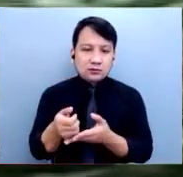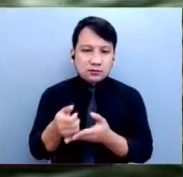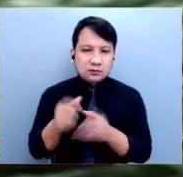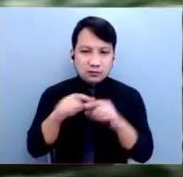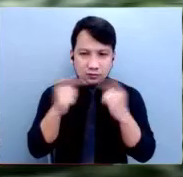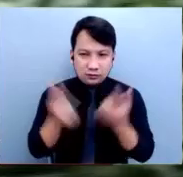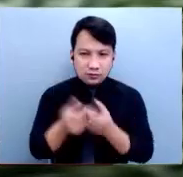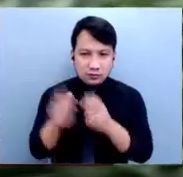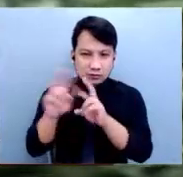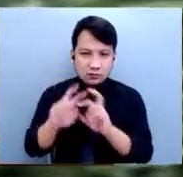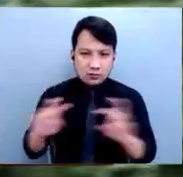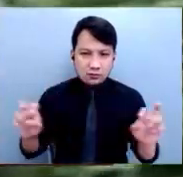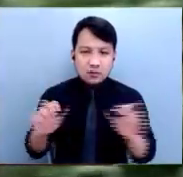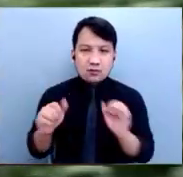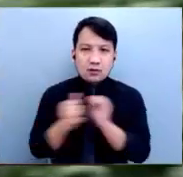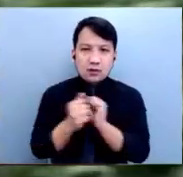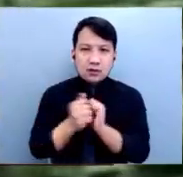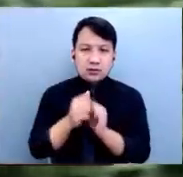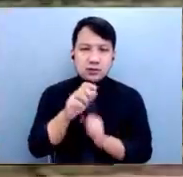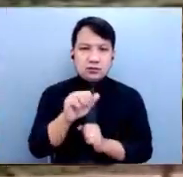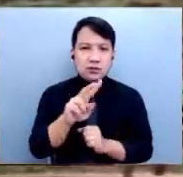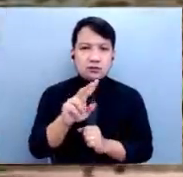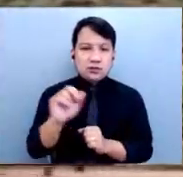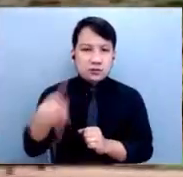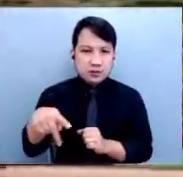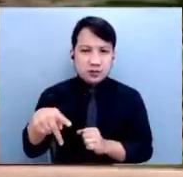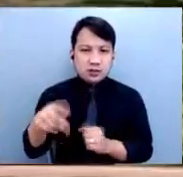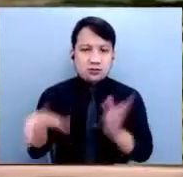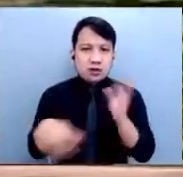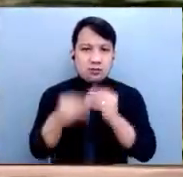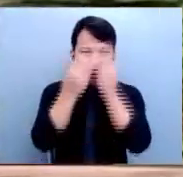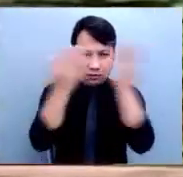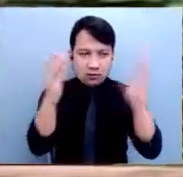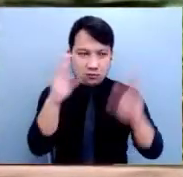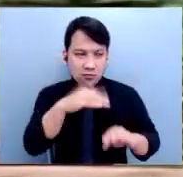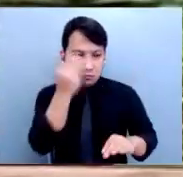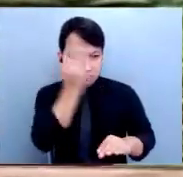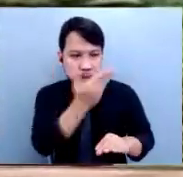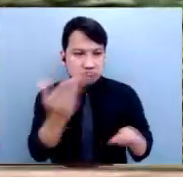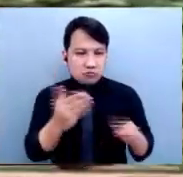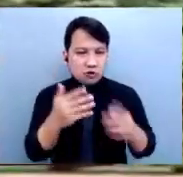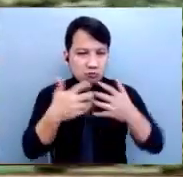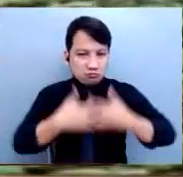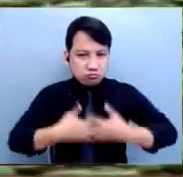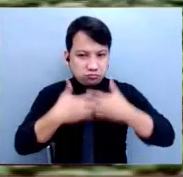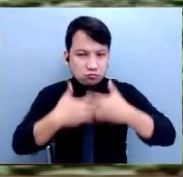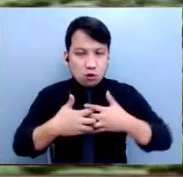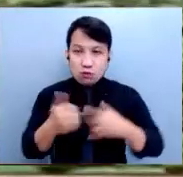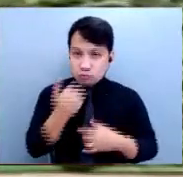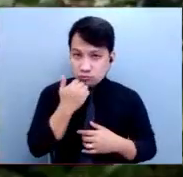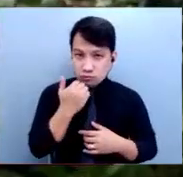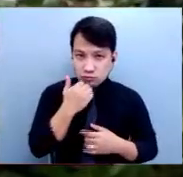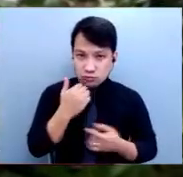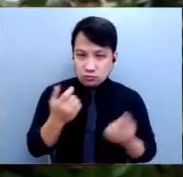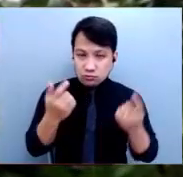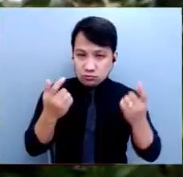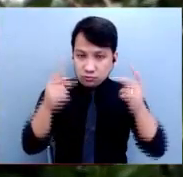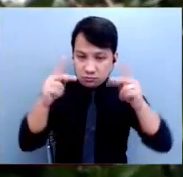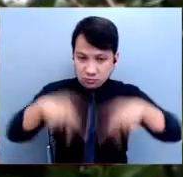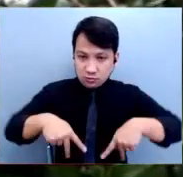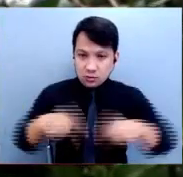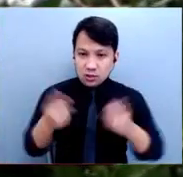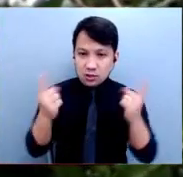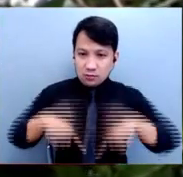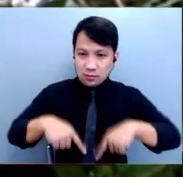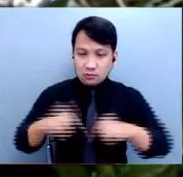binuo katulang ang Aviation Authority of the Philippines para alamin kung mechanical o human error ang nangyari. Dahil sa